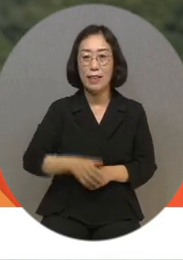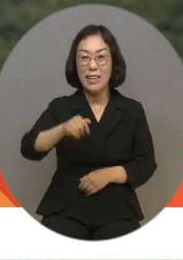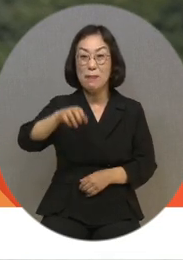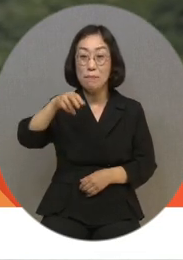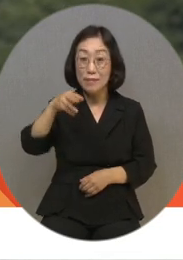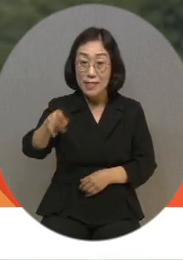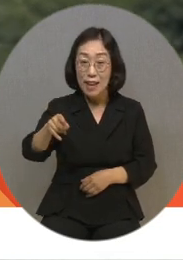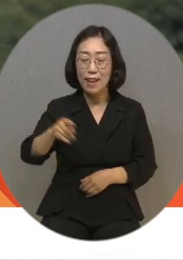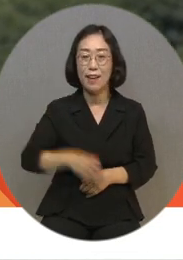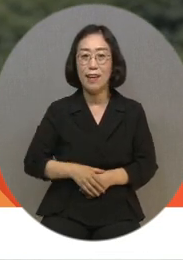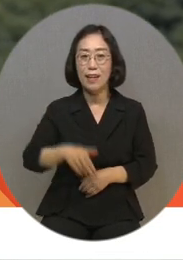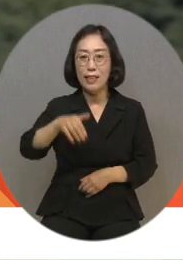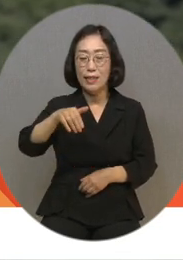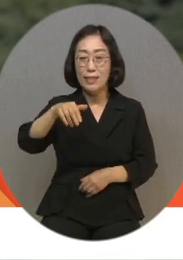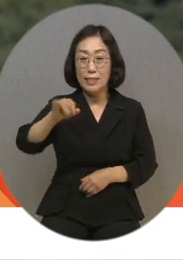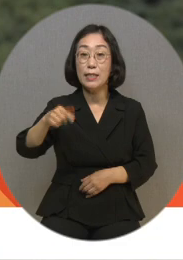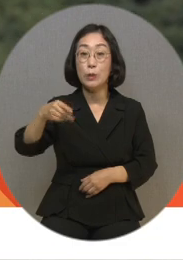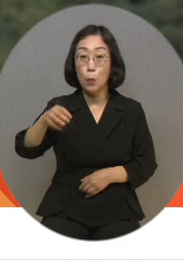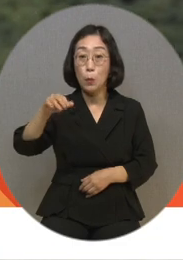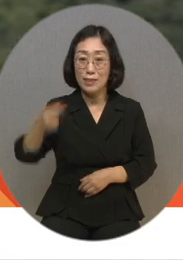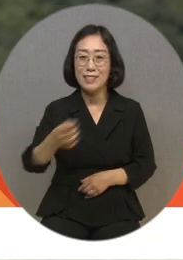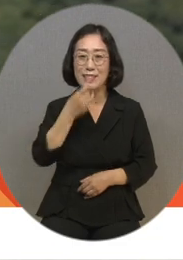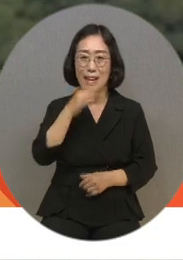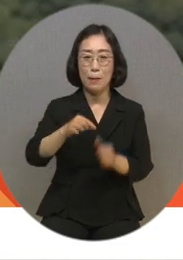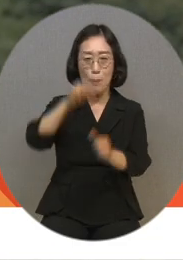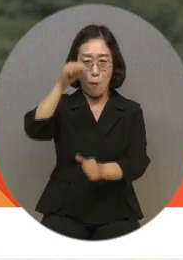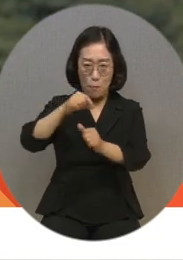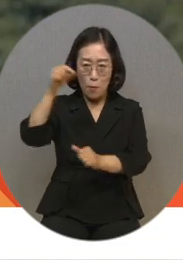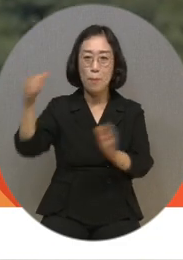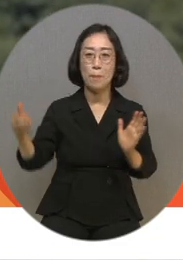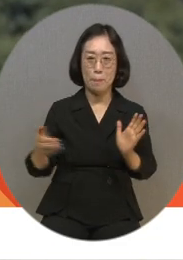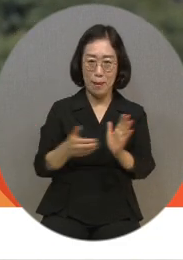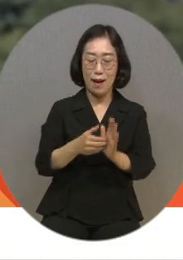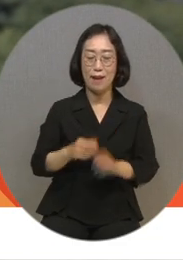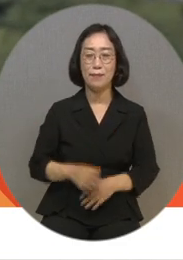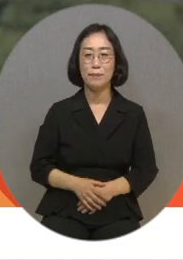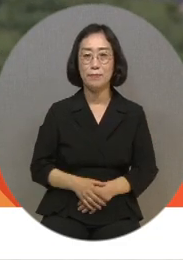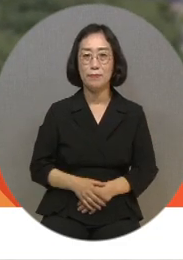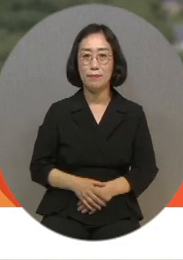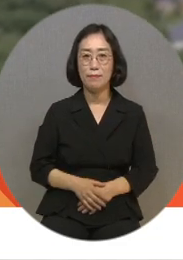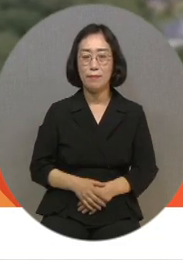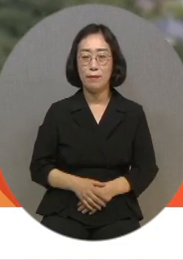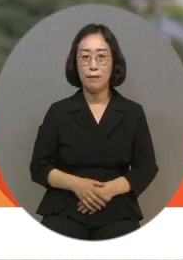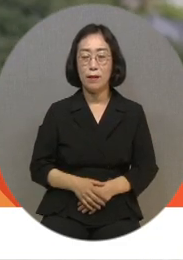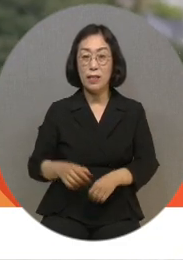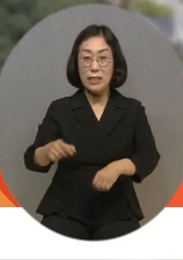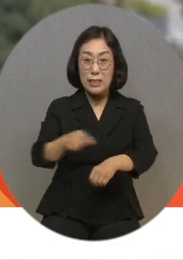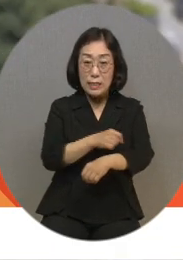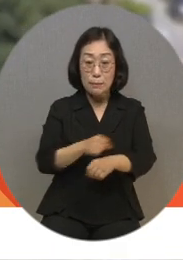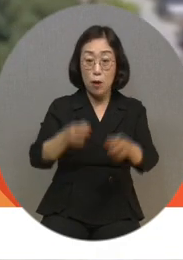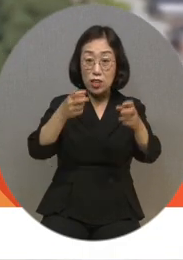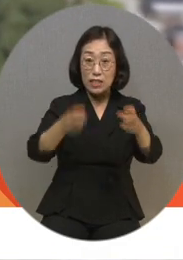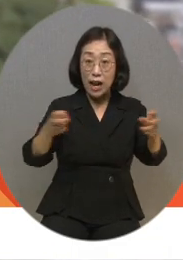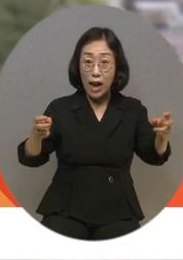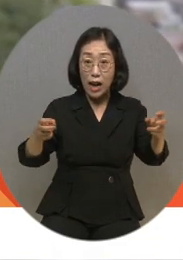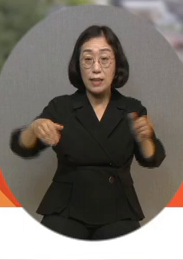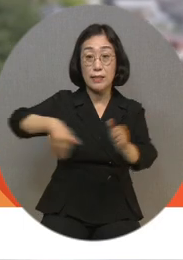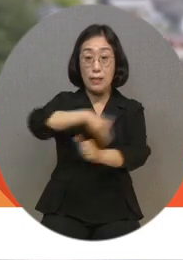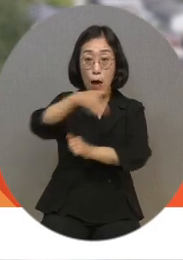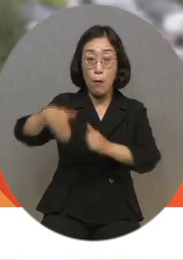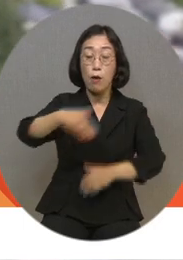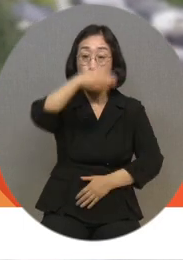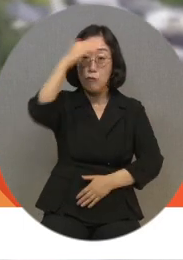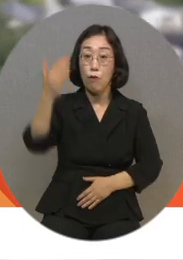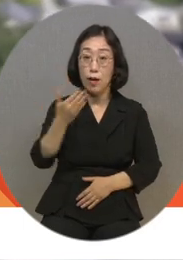농협배 평 미인 신동진 등이 받았습니다 국내의 특장차 산업 현황을 한눈에 살필 수 있는